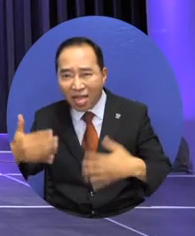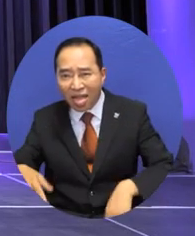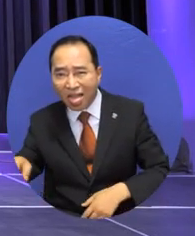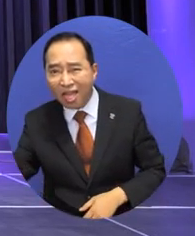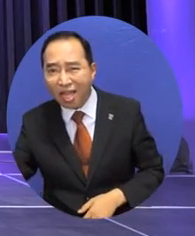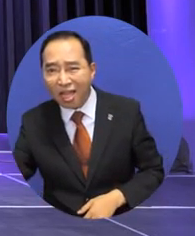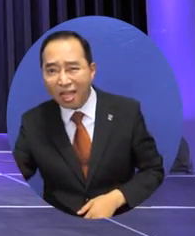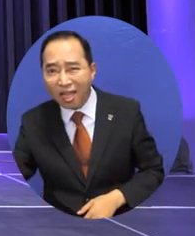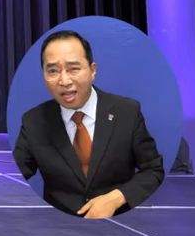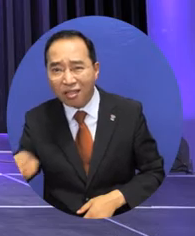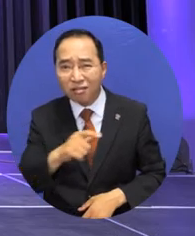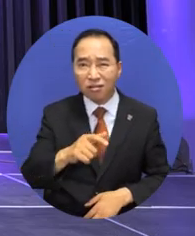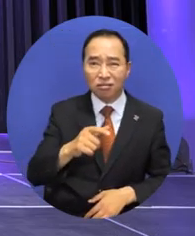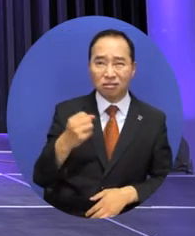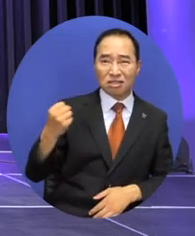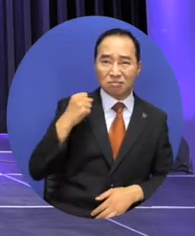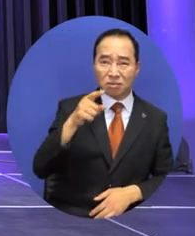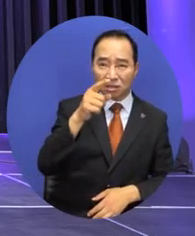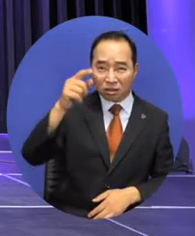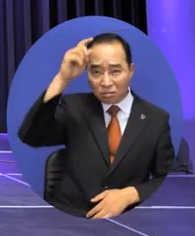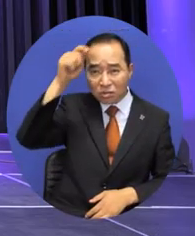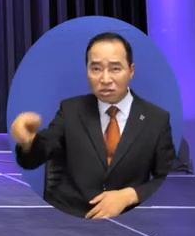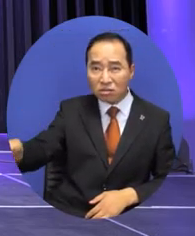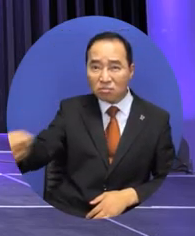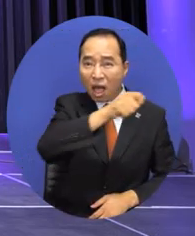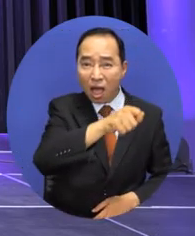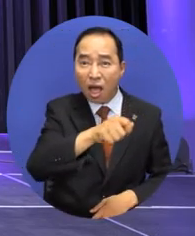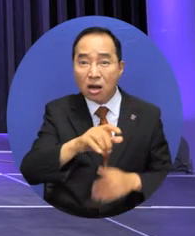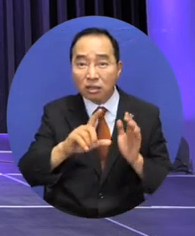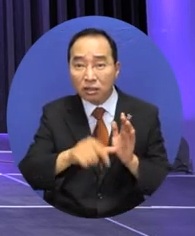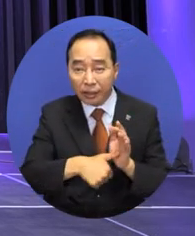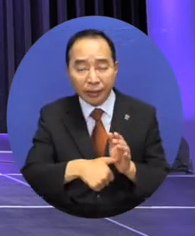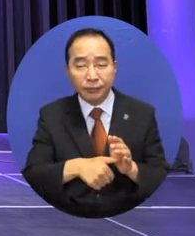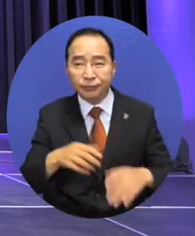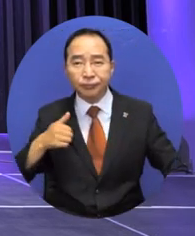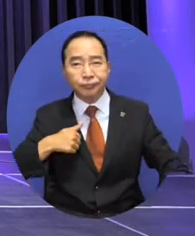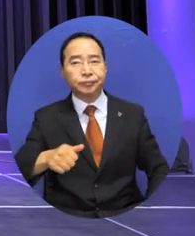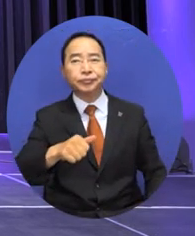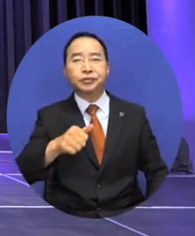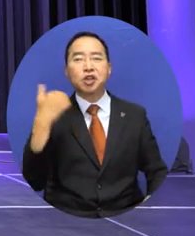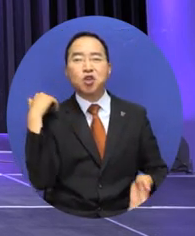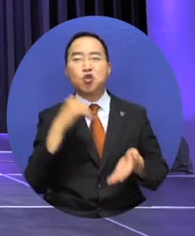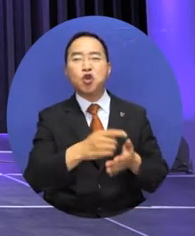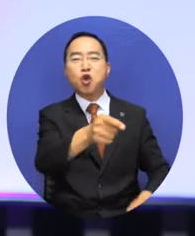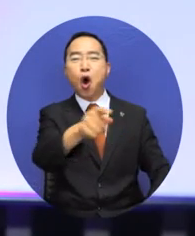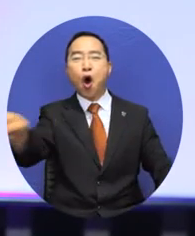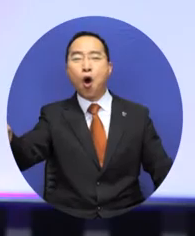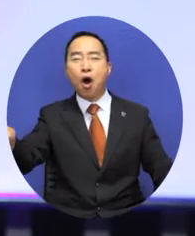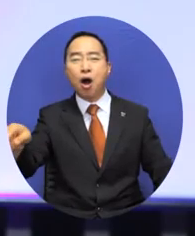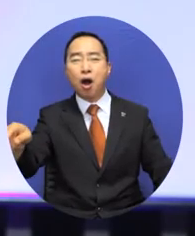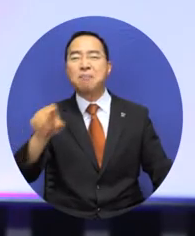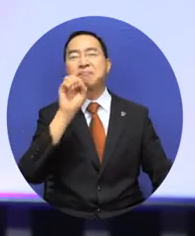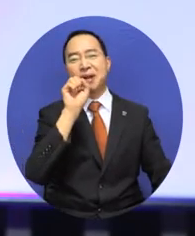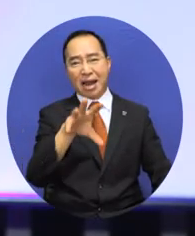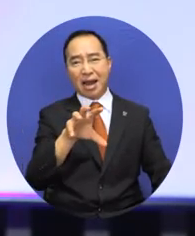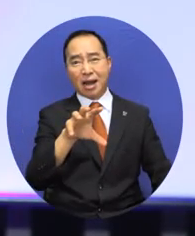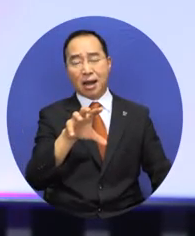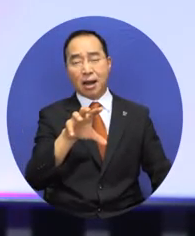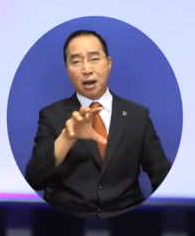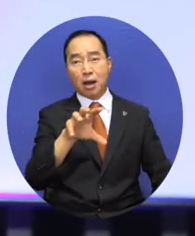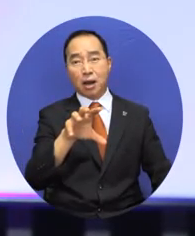모자를 뺏었을 때 그 앞으로 걸어가서 그 모자를 돌려주라고 말했습니다. 그런 용기도 어디서